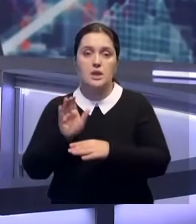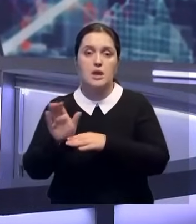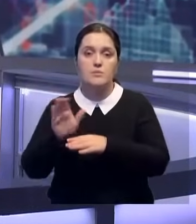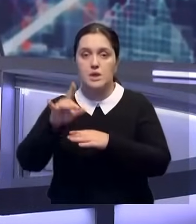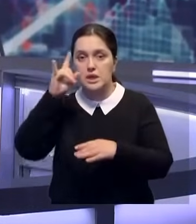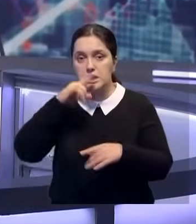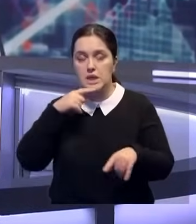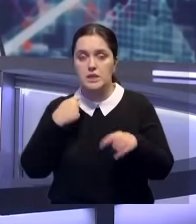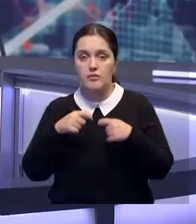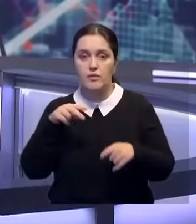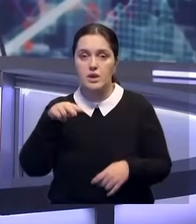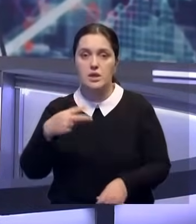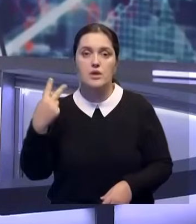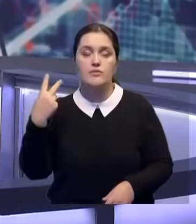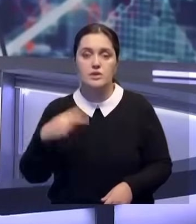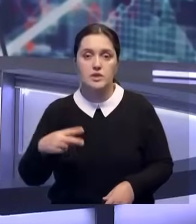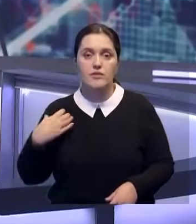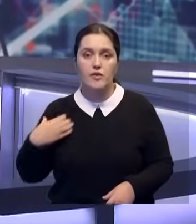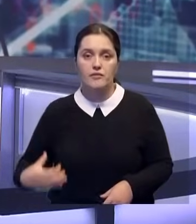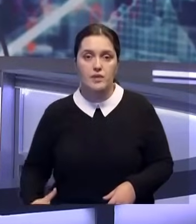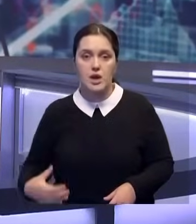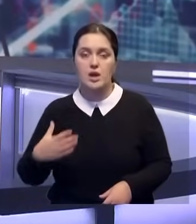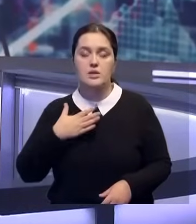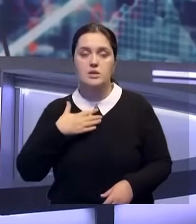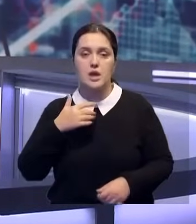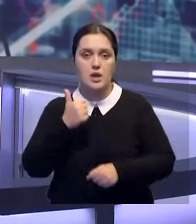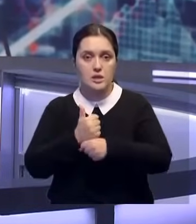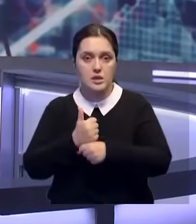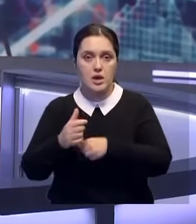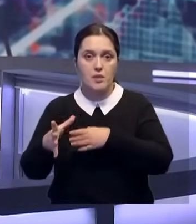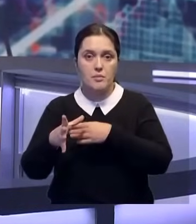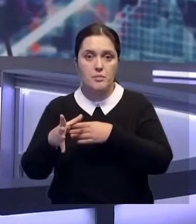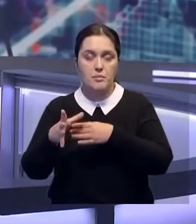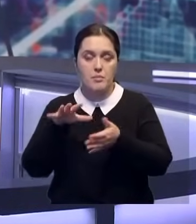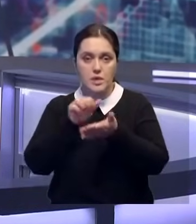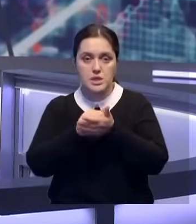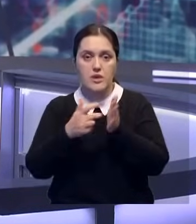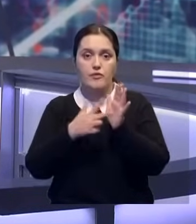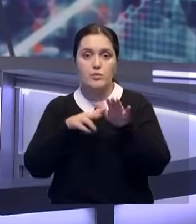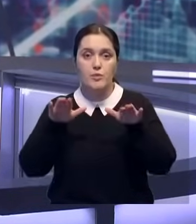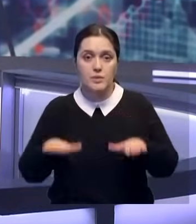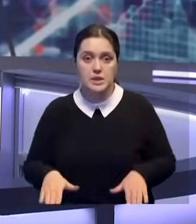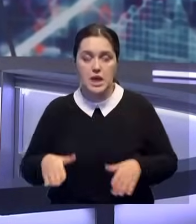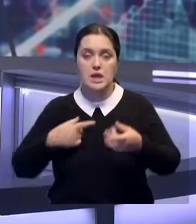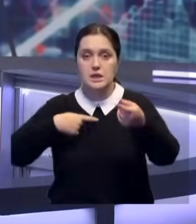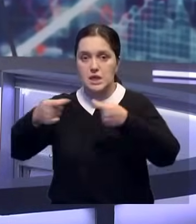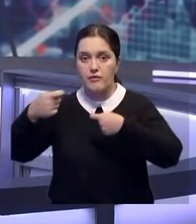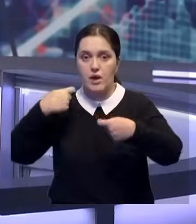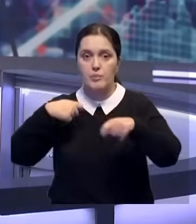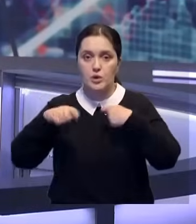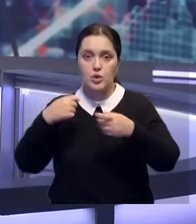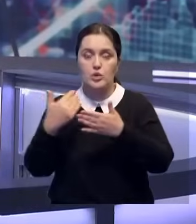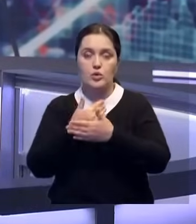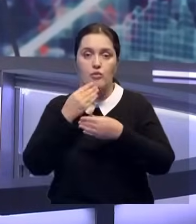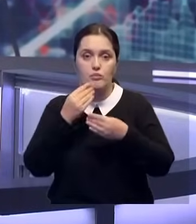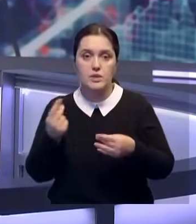– это экспорт казахстанских товаров. К 2020-му Франция стала нашим основным партнером, заняв 8-е место в рейтинге